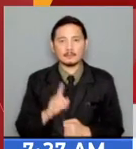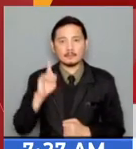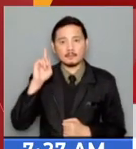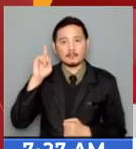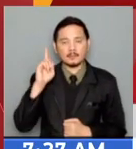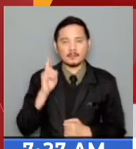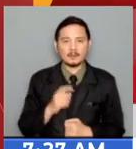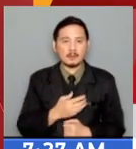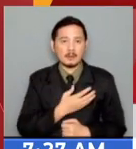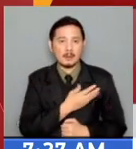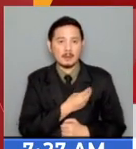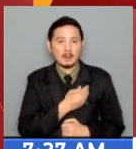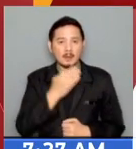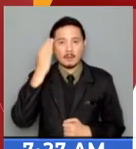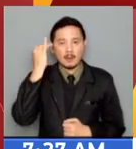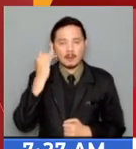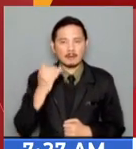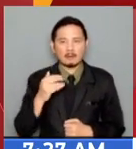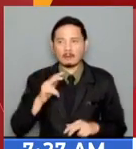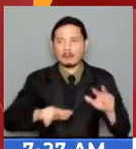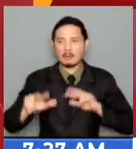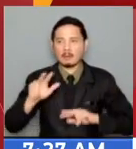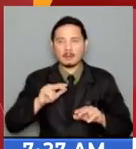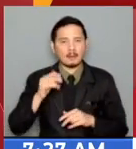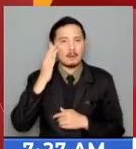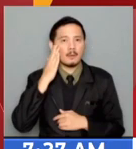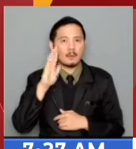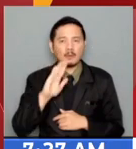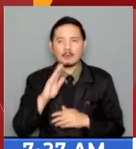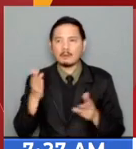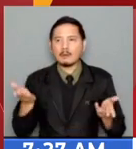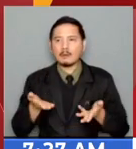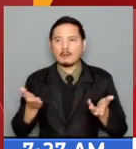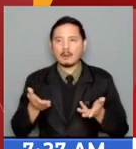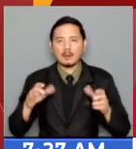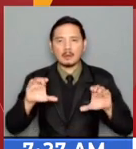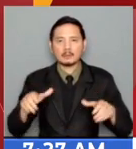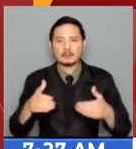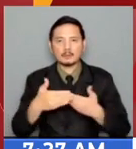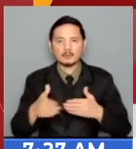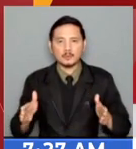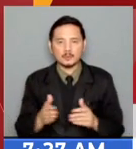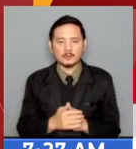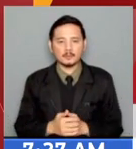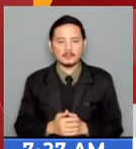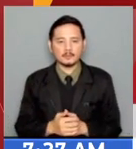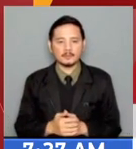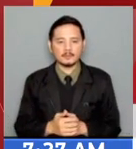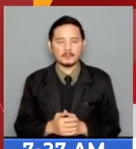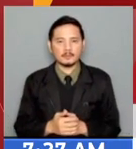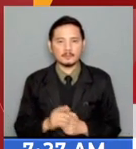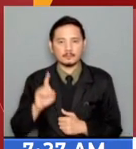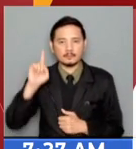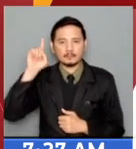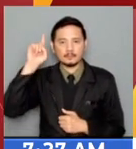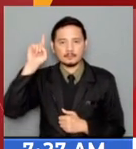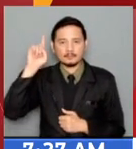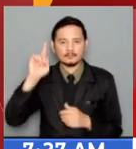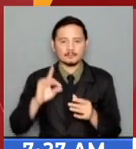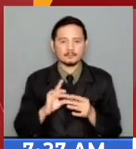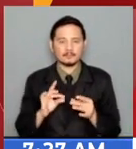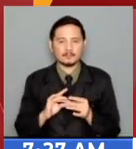yung section po namin. Then mga bagong classmates. 2 years, parang walang ano, online class lang